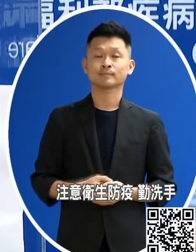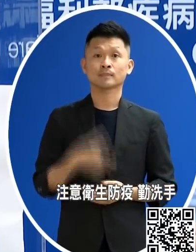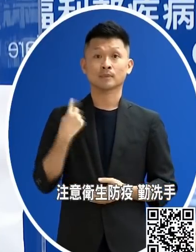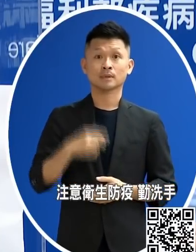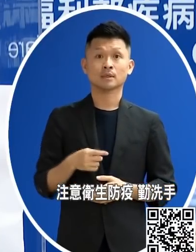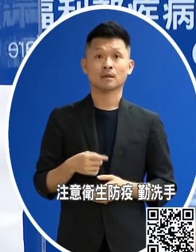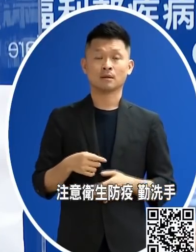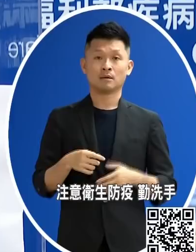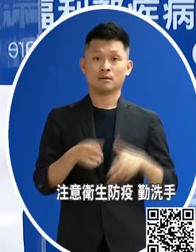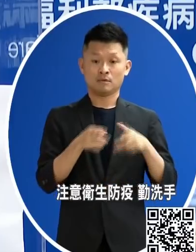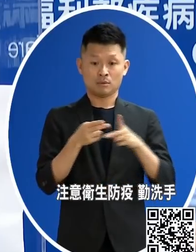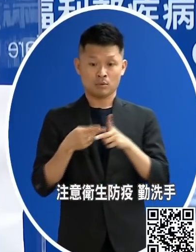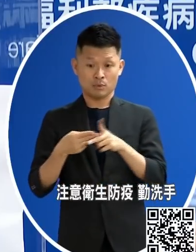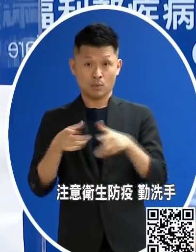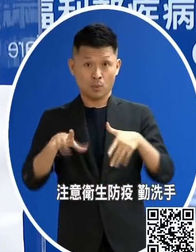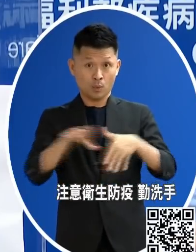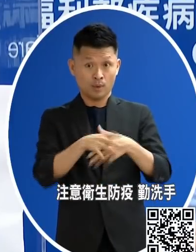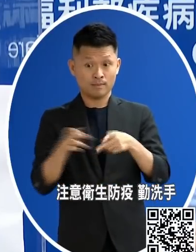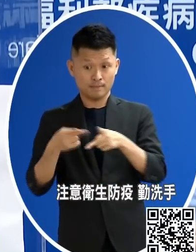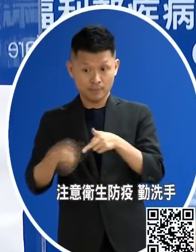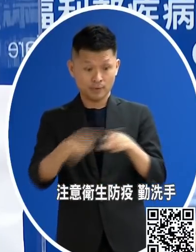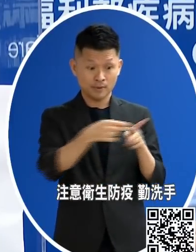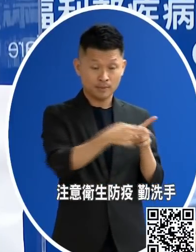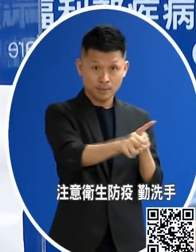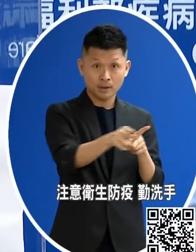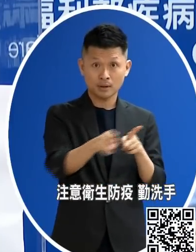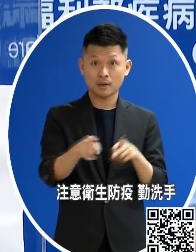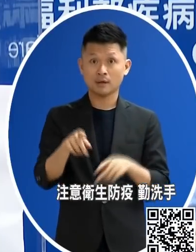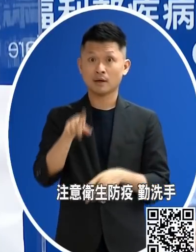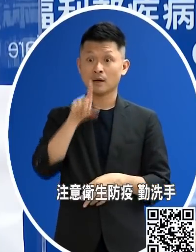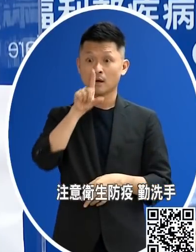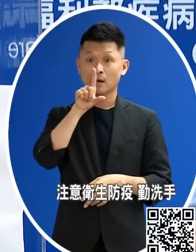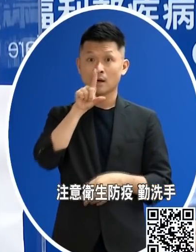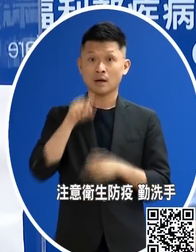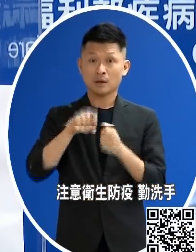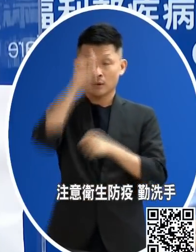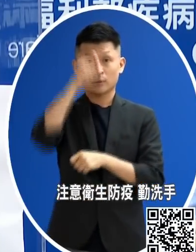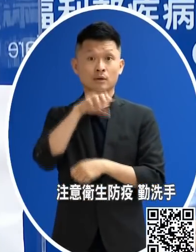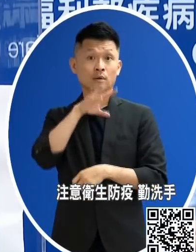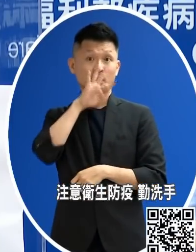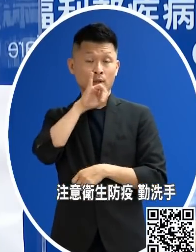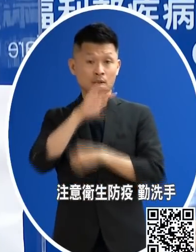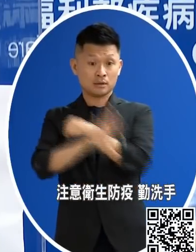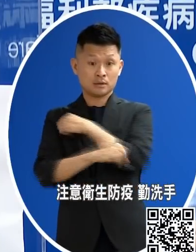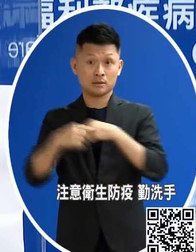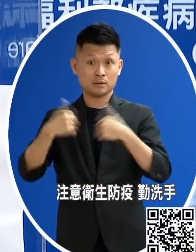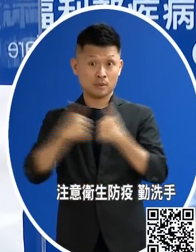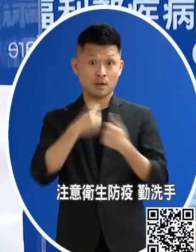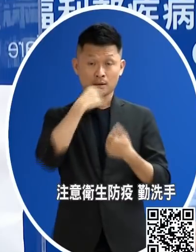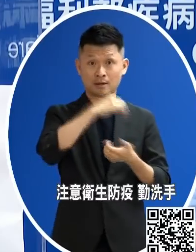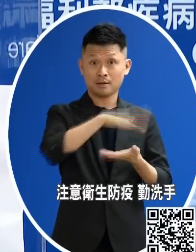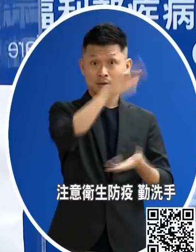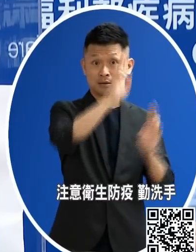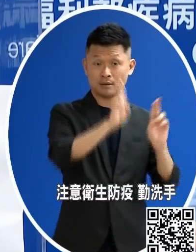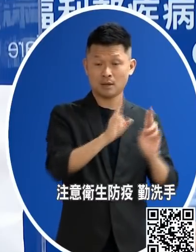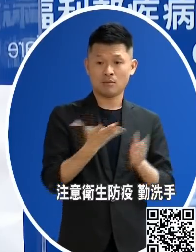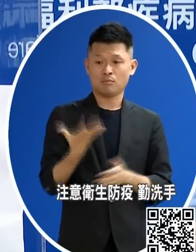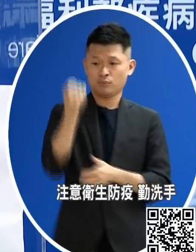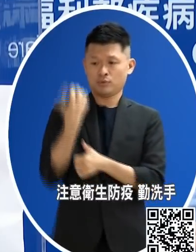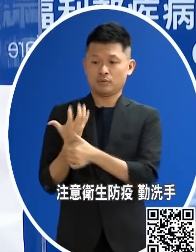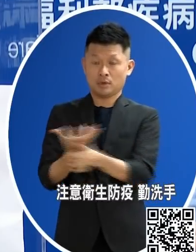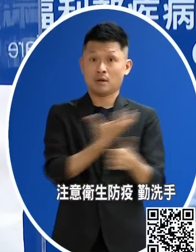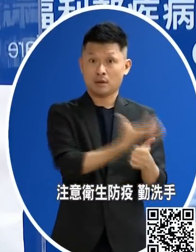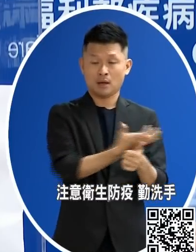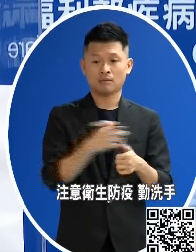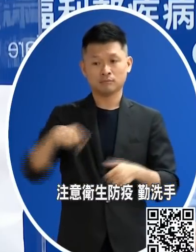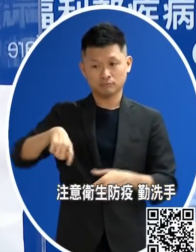函授权台积电跟永龄基金会，他们可以拿这样的授权，那可以去分别洽谈这